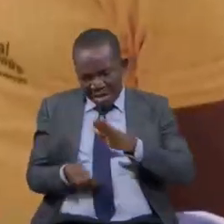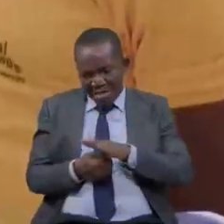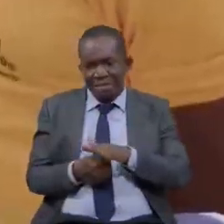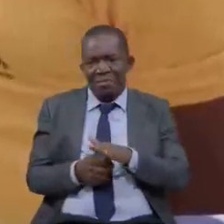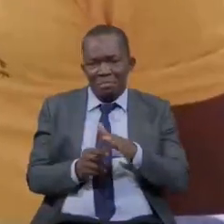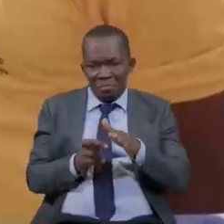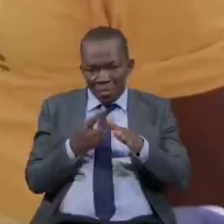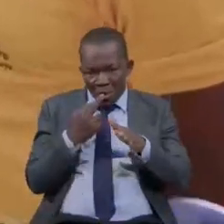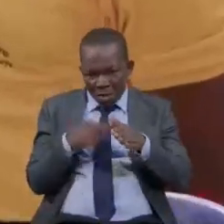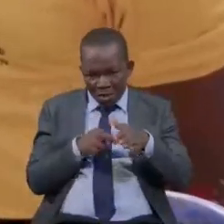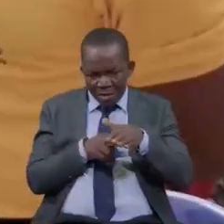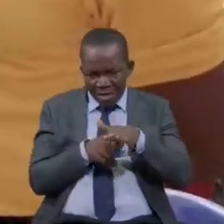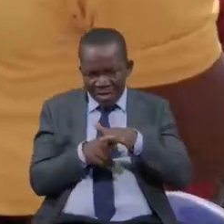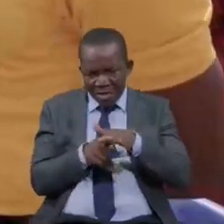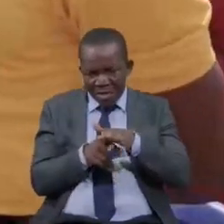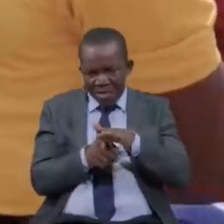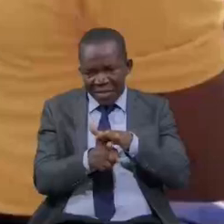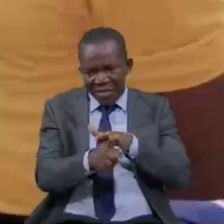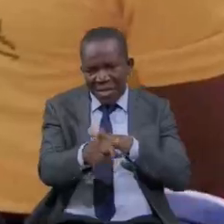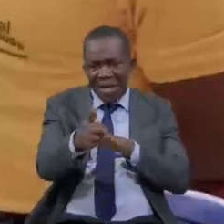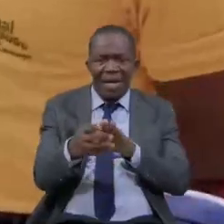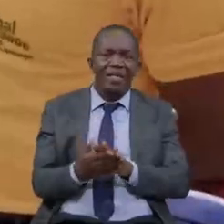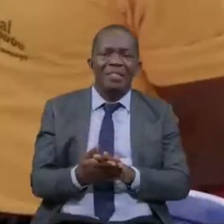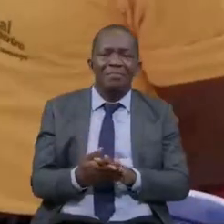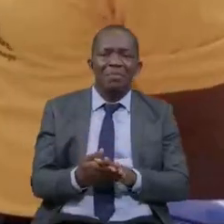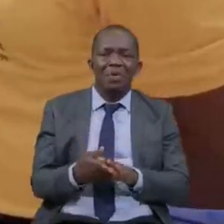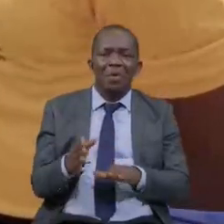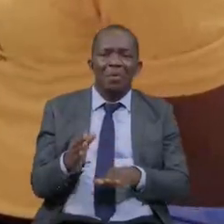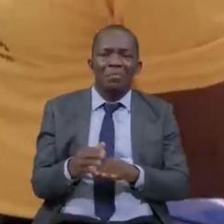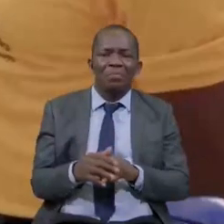dans les herbes, dans les bois verts,